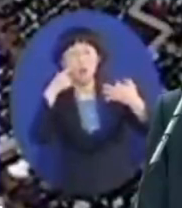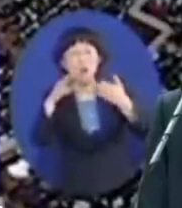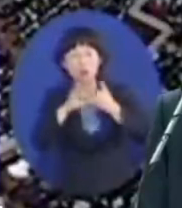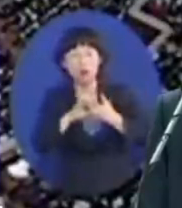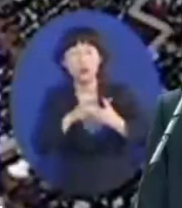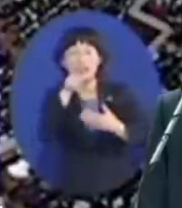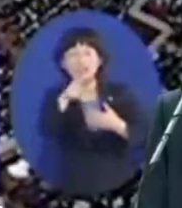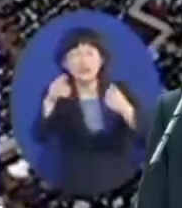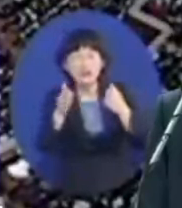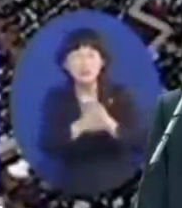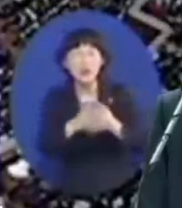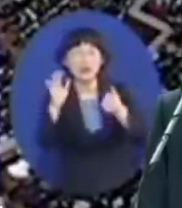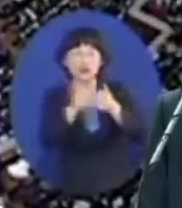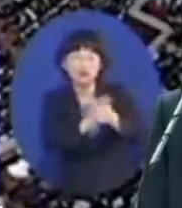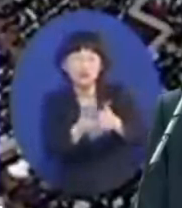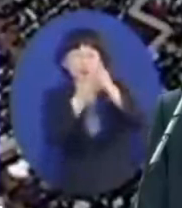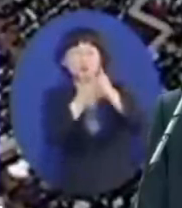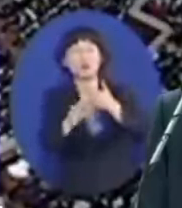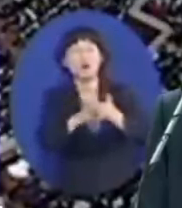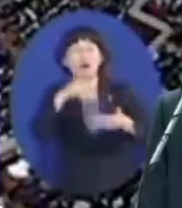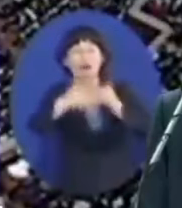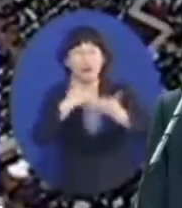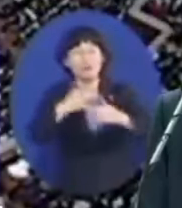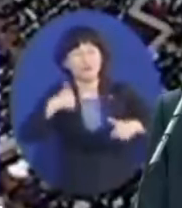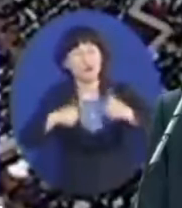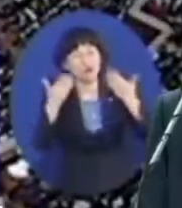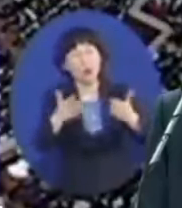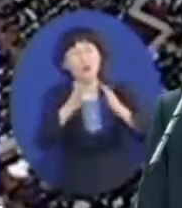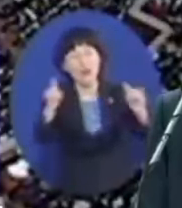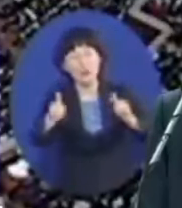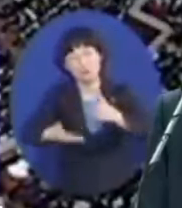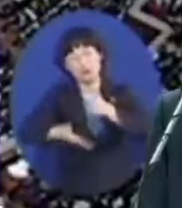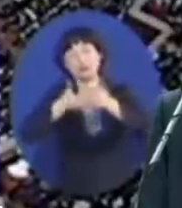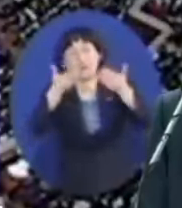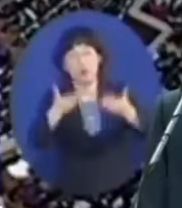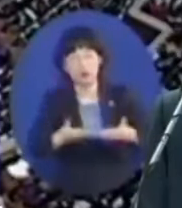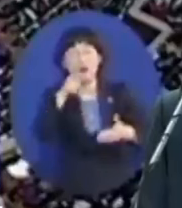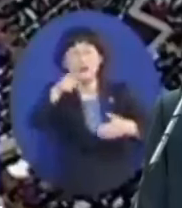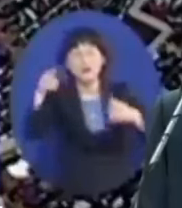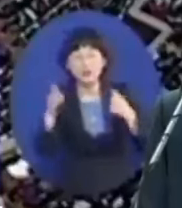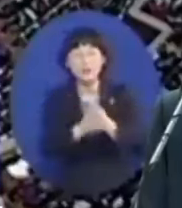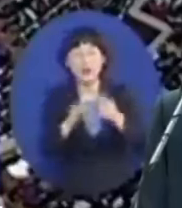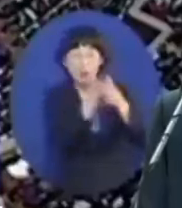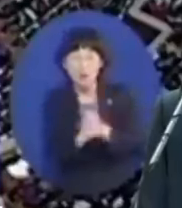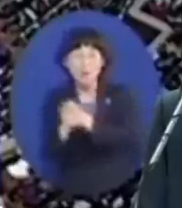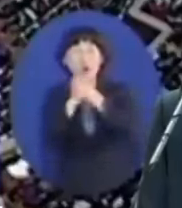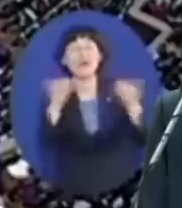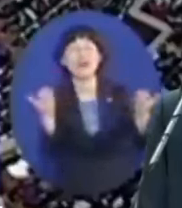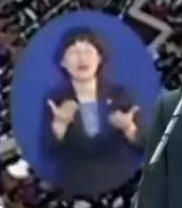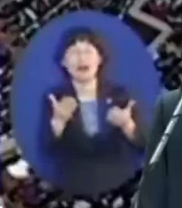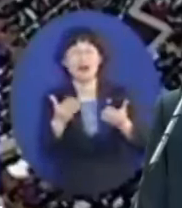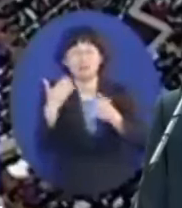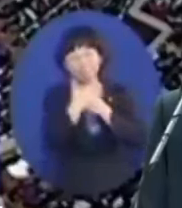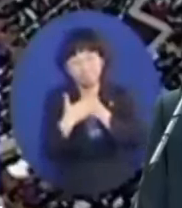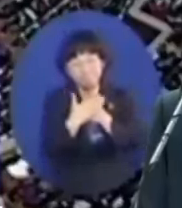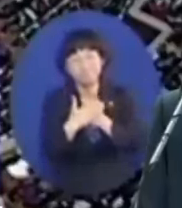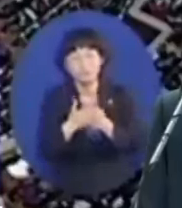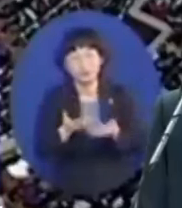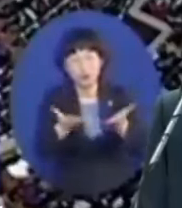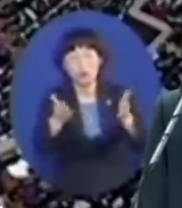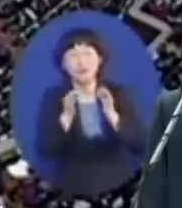자는 하나님을 기쁘시게 하며 사람에게도 칭찬을 받느니라. 그러므로 우리가 화평의 일과 서로 덕을 세우는 일을